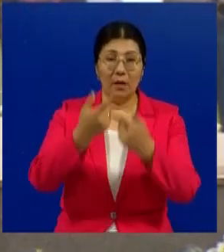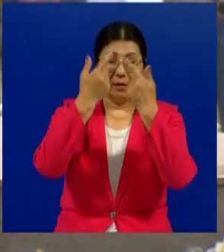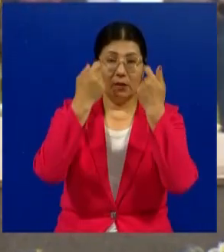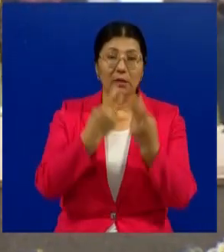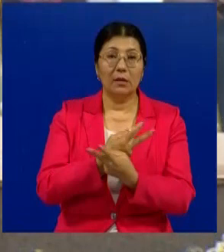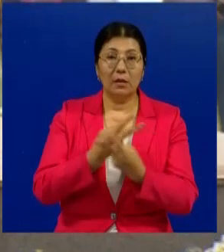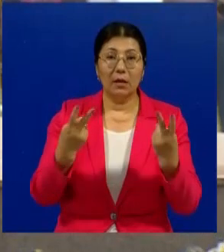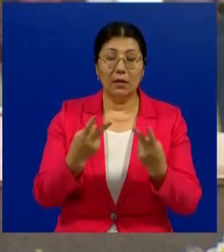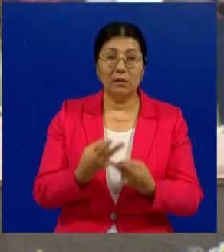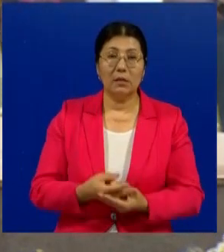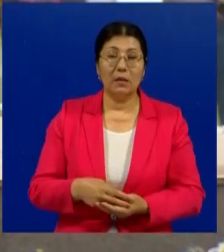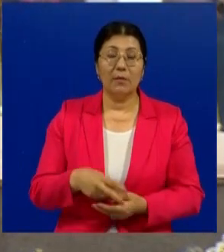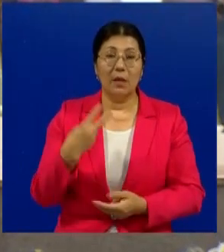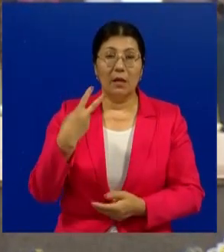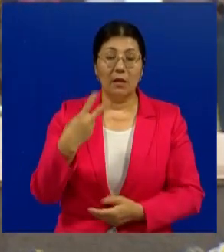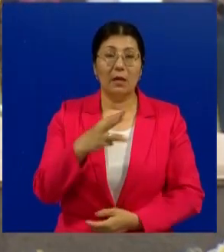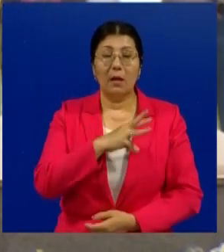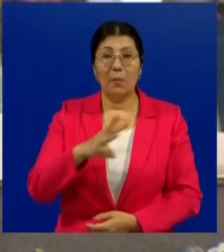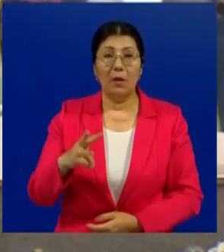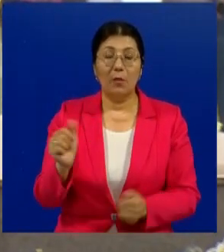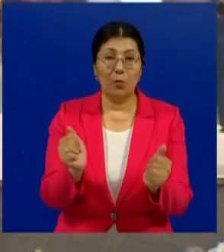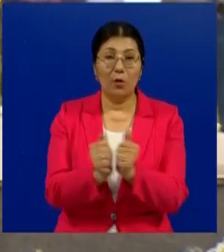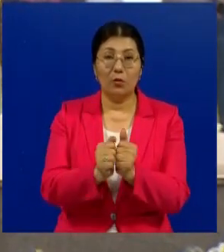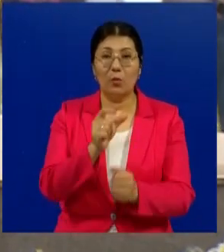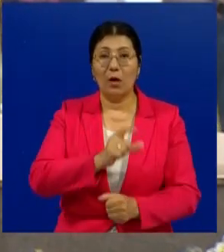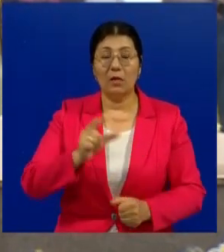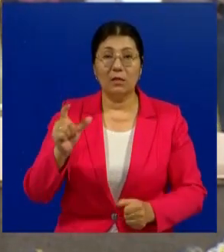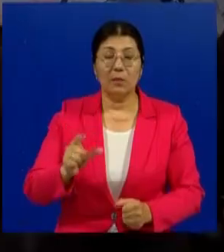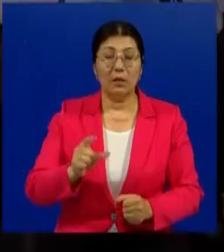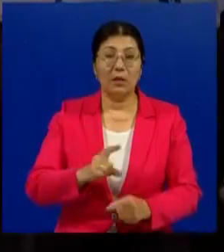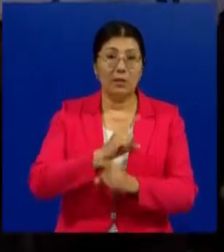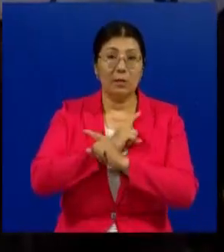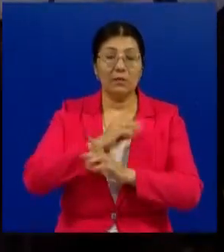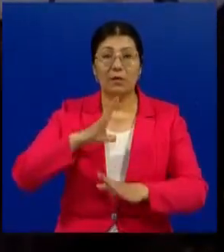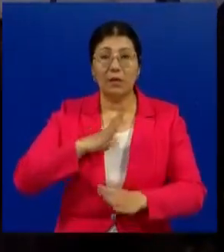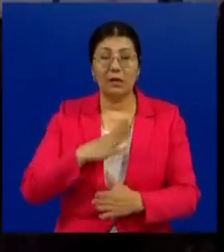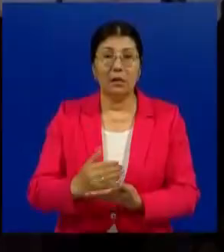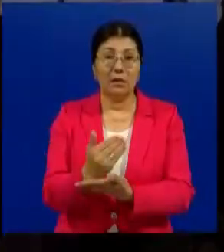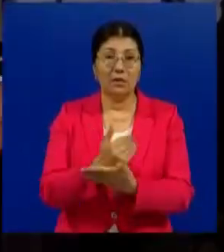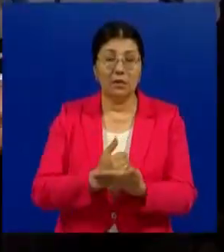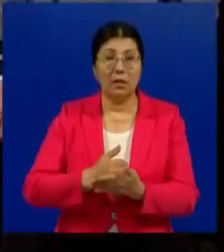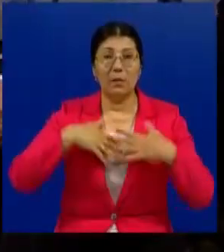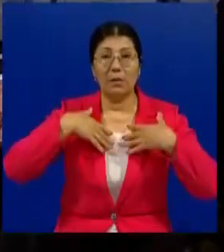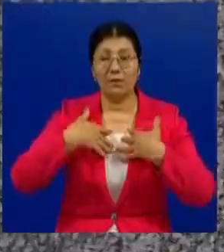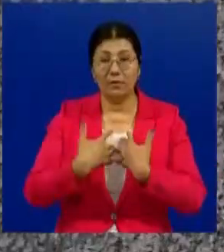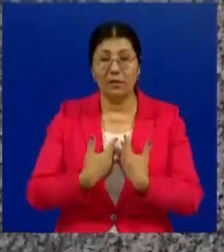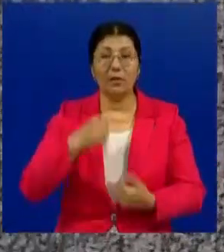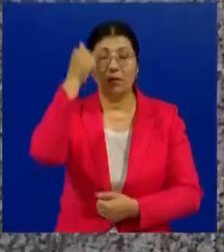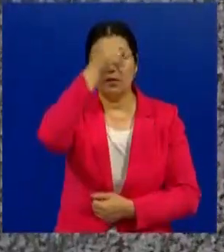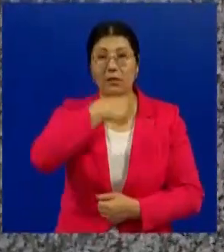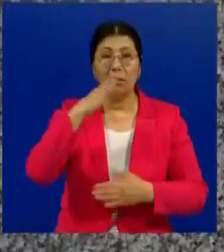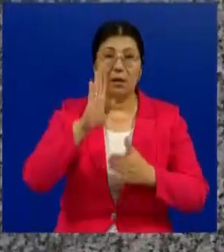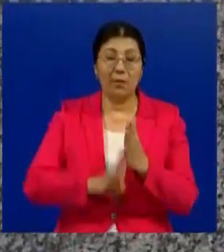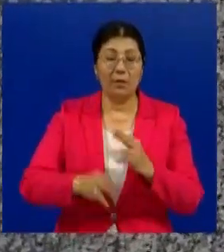balansta 2 milyonga jok azamat ömürden ötüp etti. Жиналгандар ел басына күн туған зұлмат жылдары